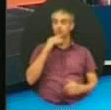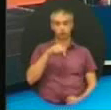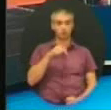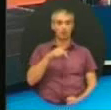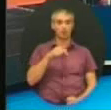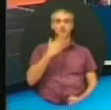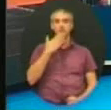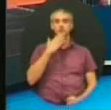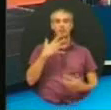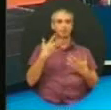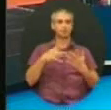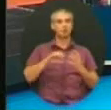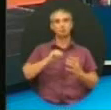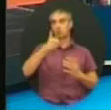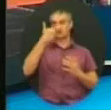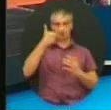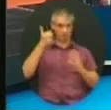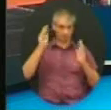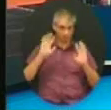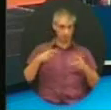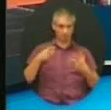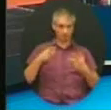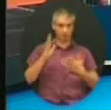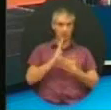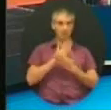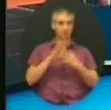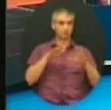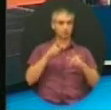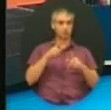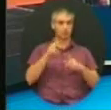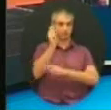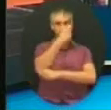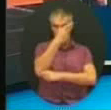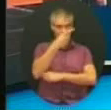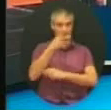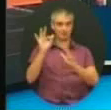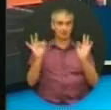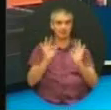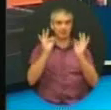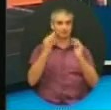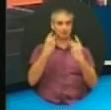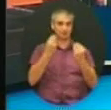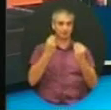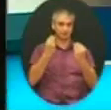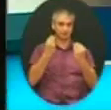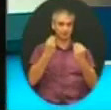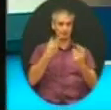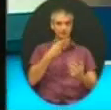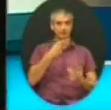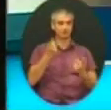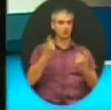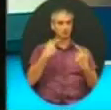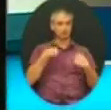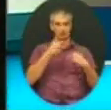בירושלים, ירושלים המובחרת. גם פה הביאה החלטת ממשלה, טקס, טקס, רק סליחה, סליחה,